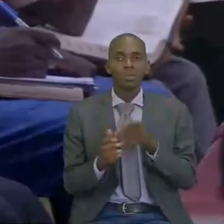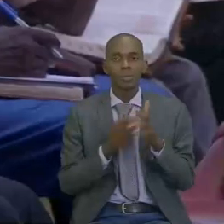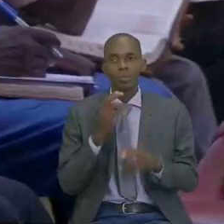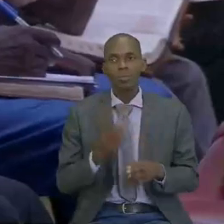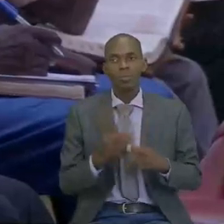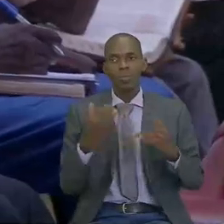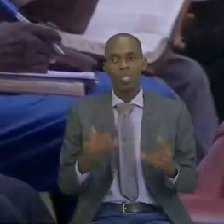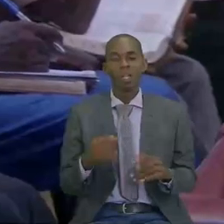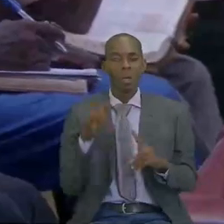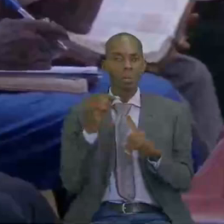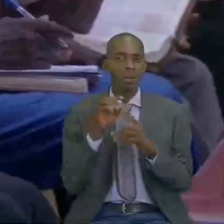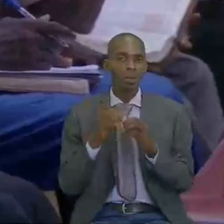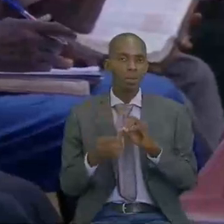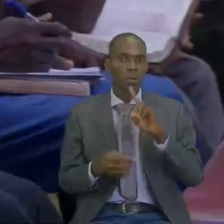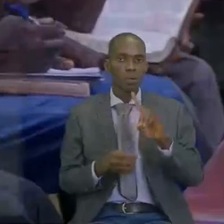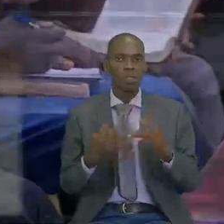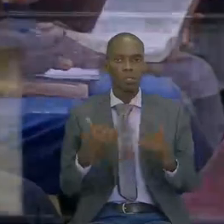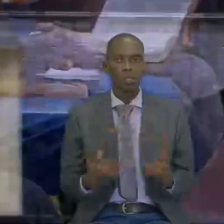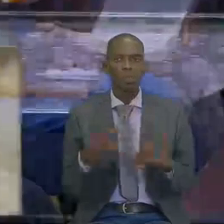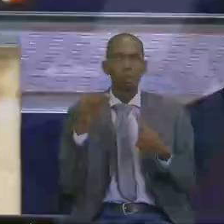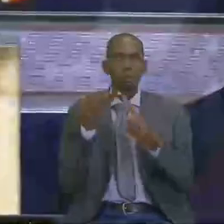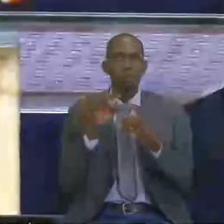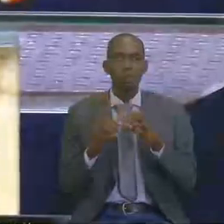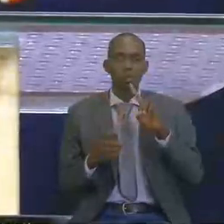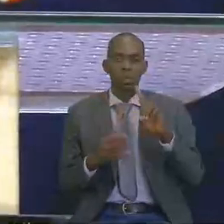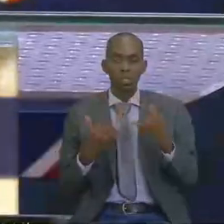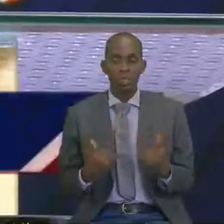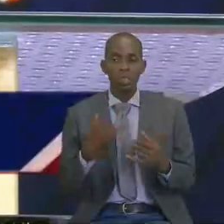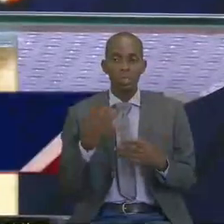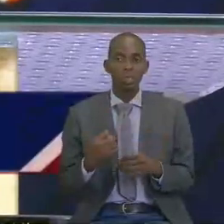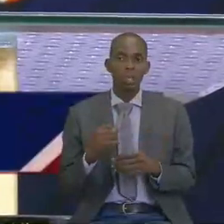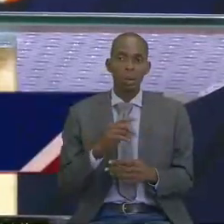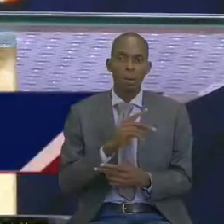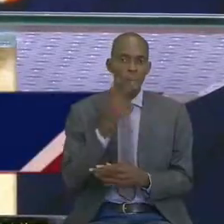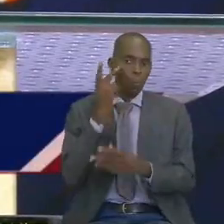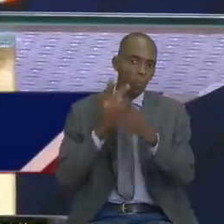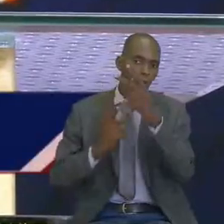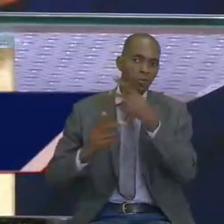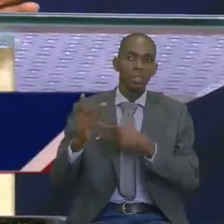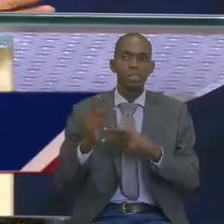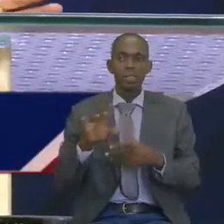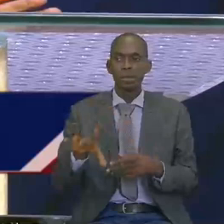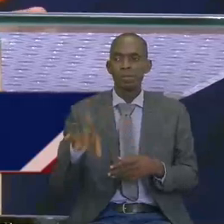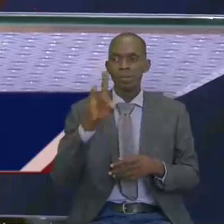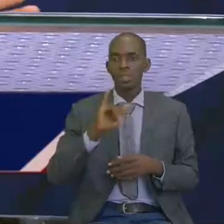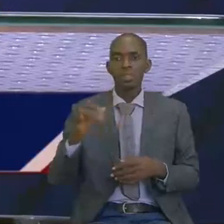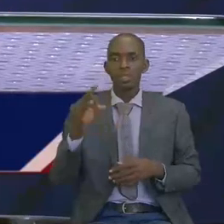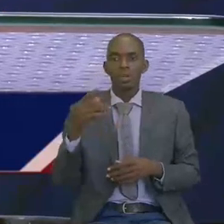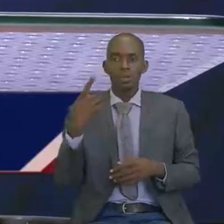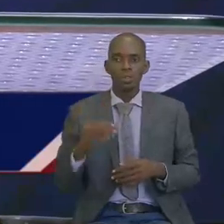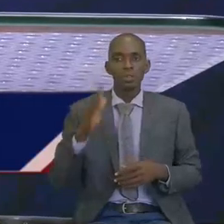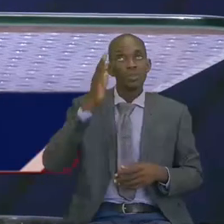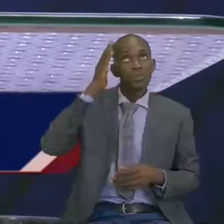au premier point. Premier point, c'est la découverte du songe